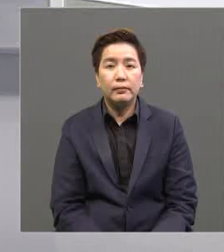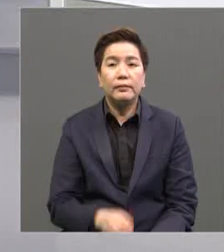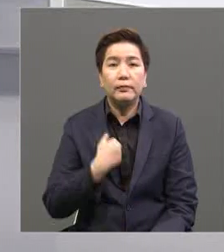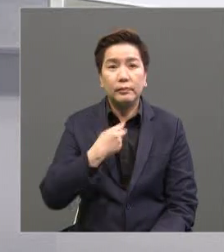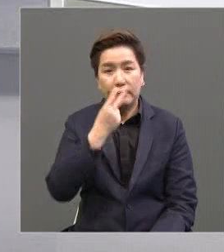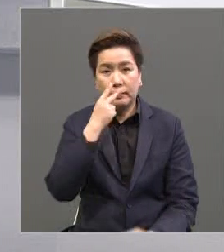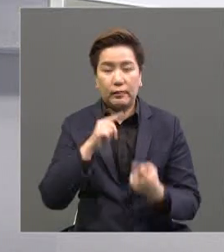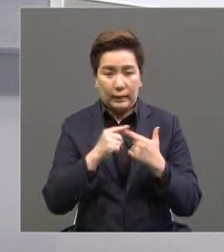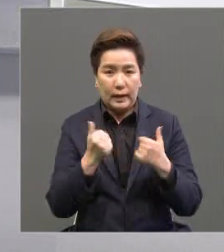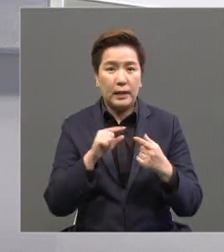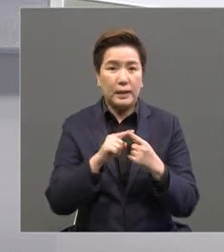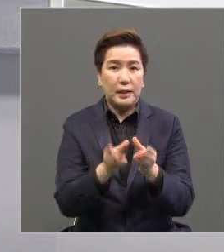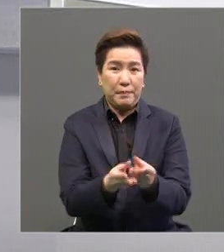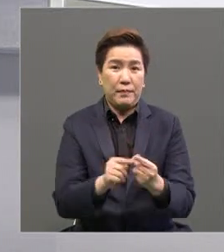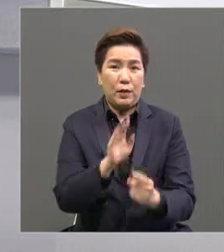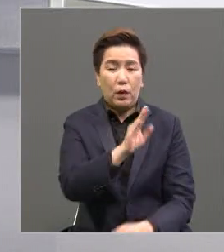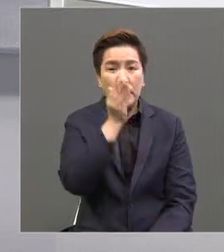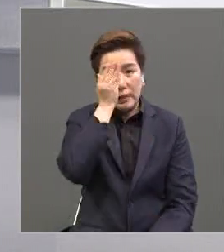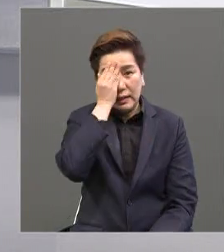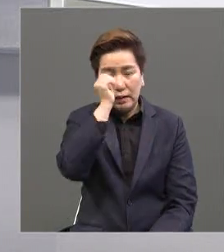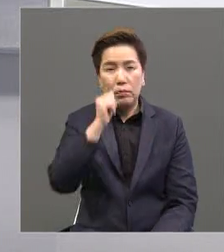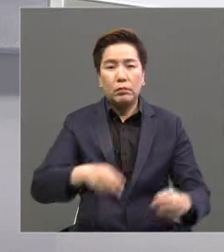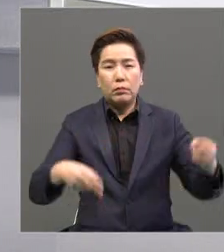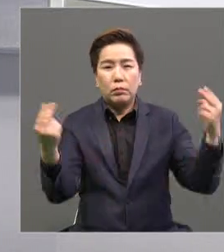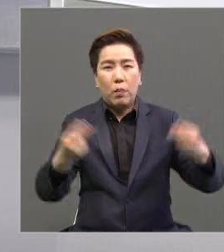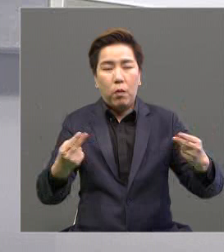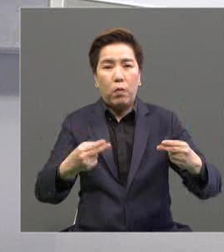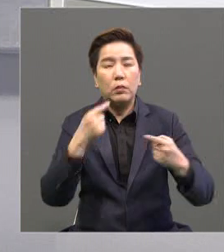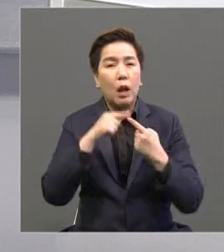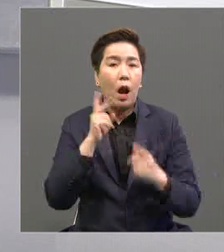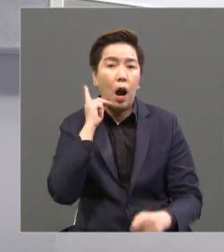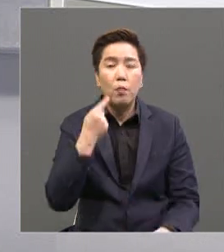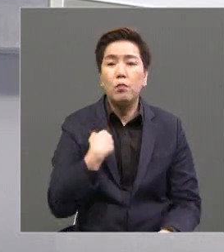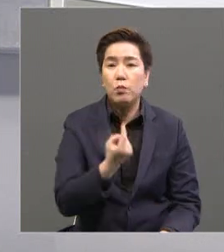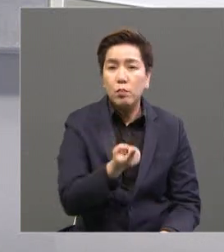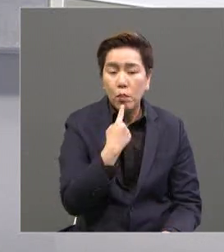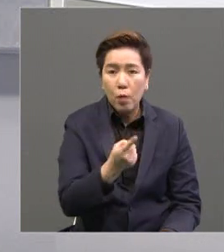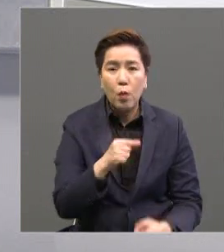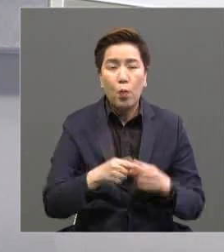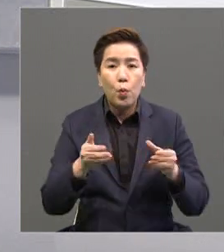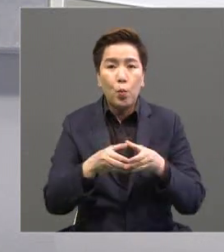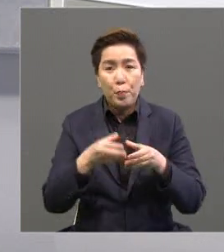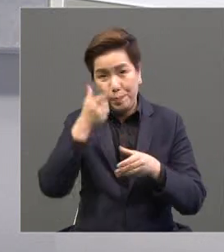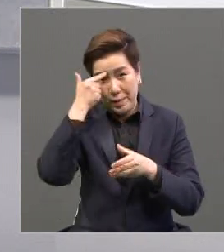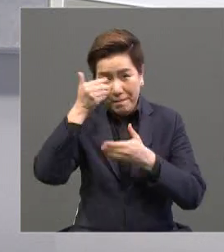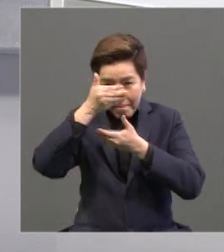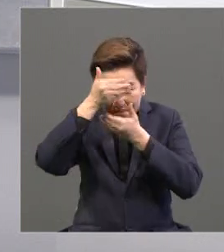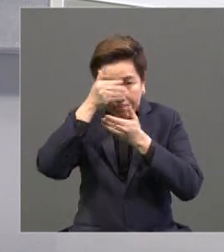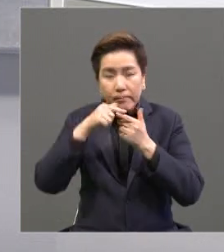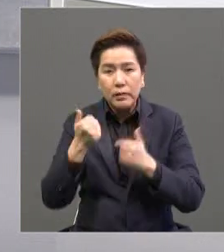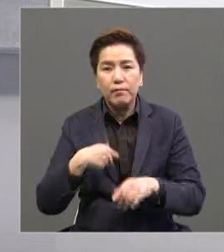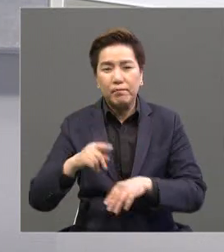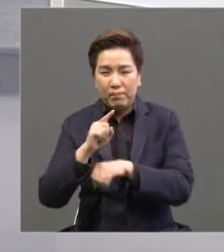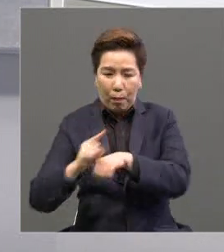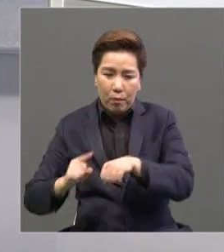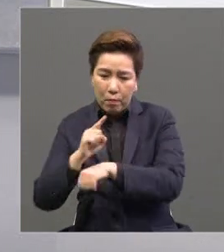ไปดูสถานการณ์ในพื้นที่นะคะตอนนี้เนี่ยสถานการณ์สู้รบก็มีรายงานนะคะว่ากลุ่มฮามาสเนี่นะคะยังระดม